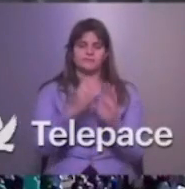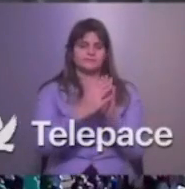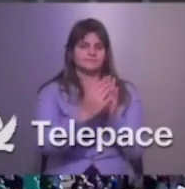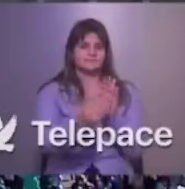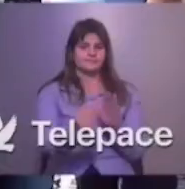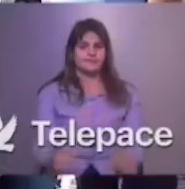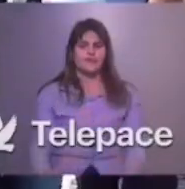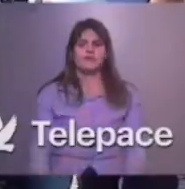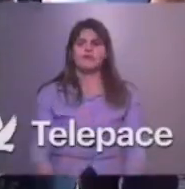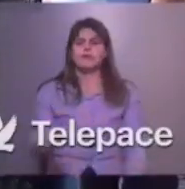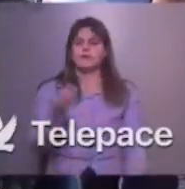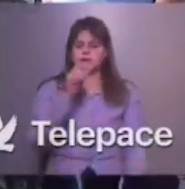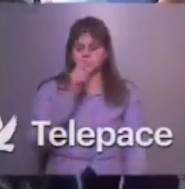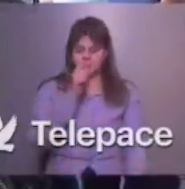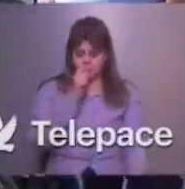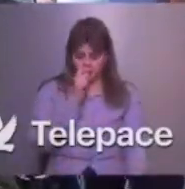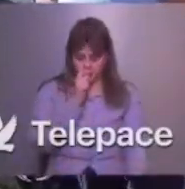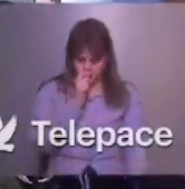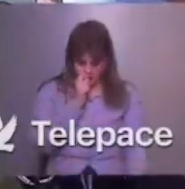grazia.